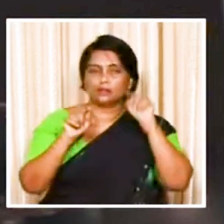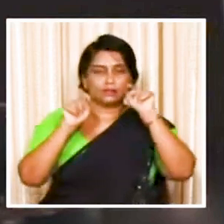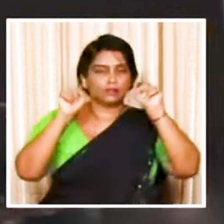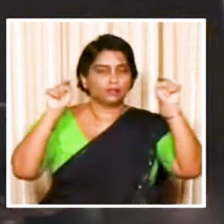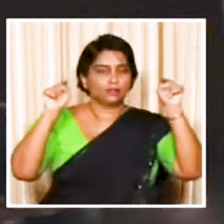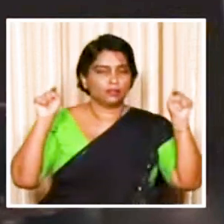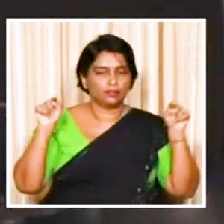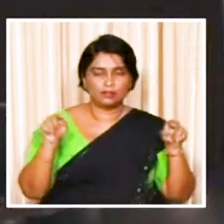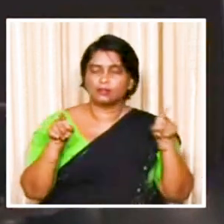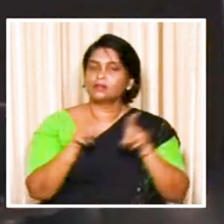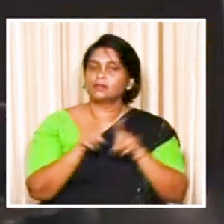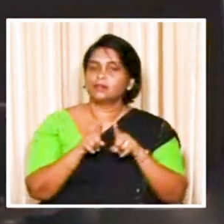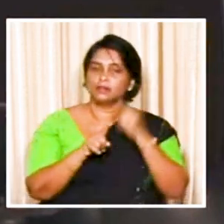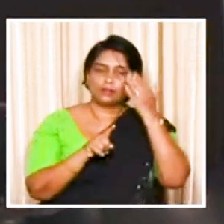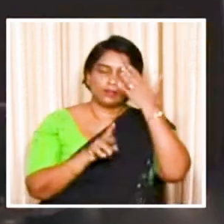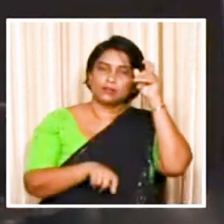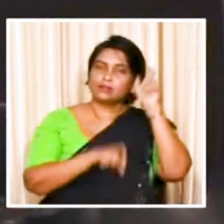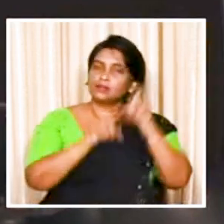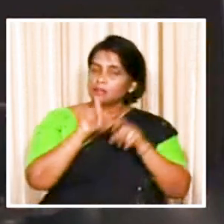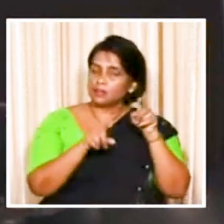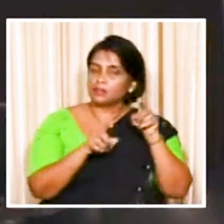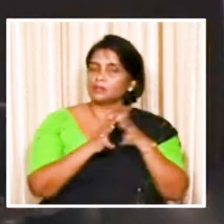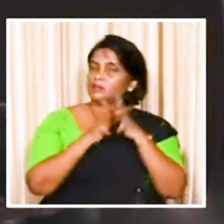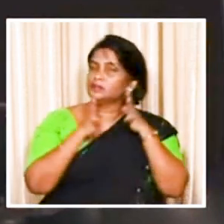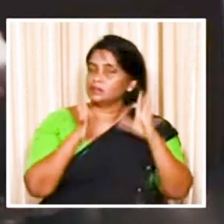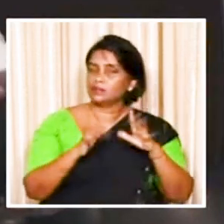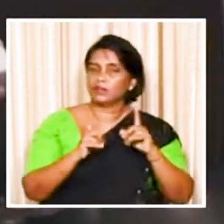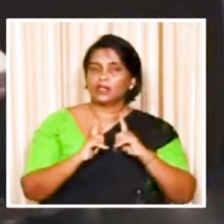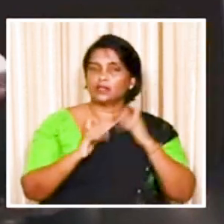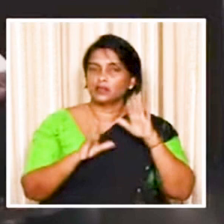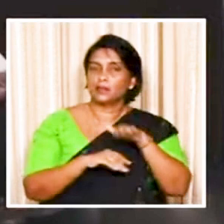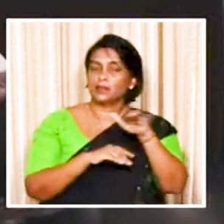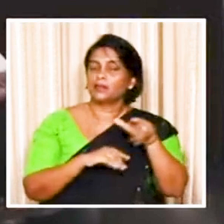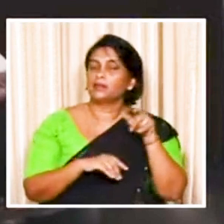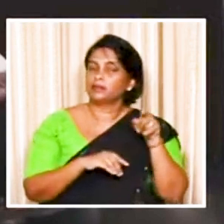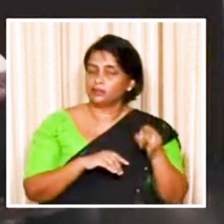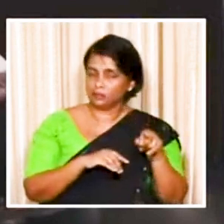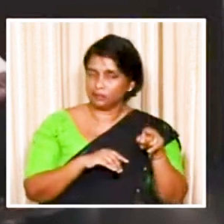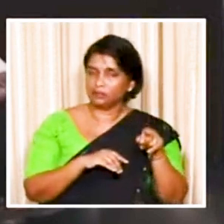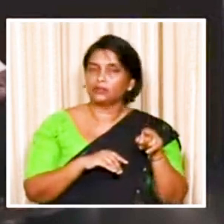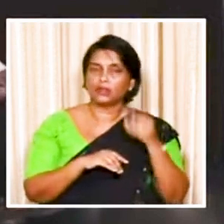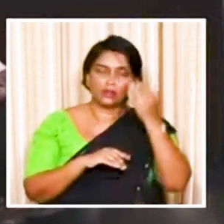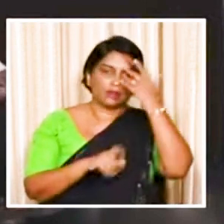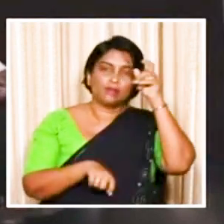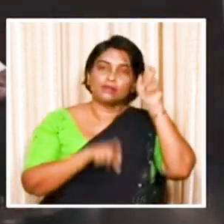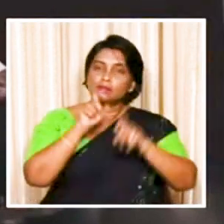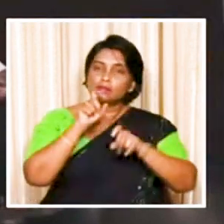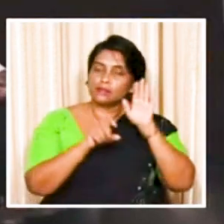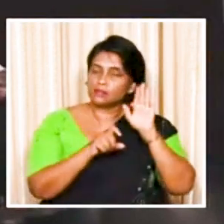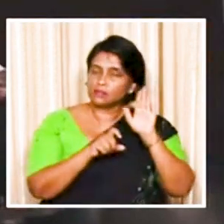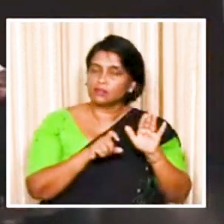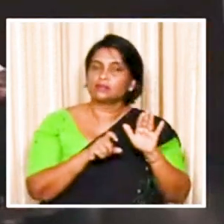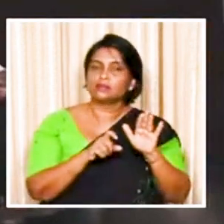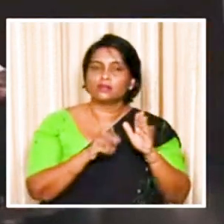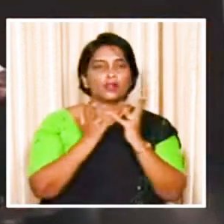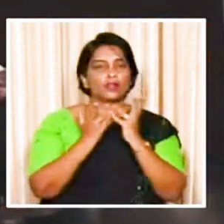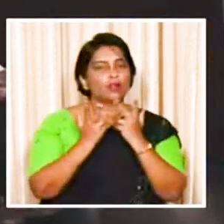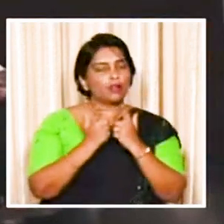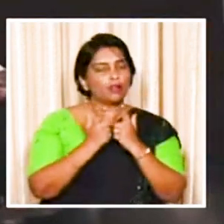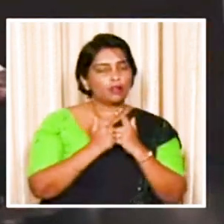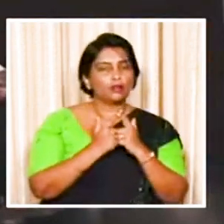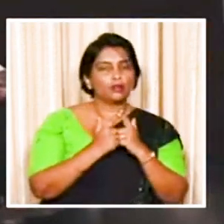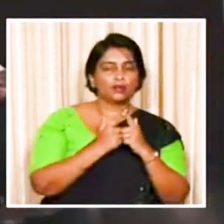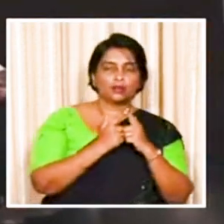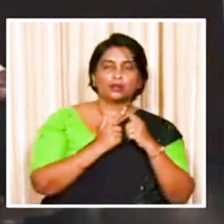வாழுகின்ற பகுதிகளிலே தமிழர்களை அளவீடு செய்தல், அவர்களுடைய விவரங்களை பெறுதல் என்ற விடயம்